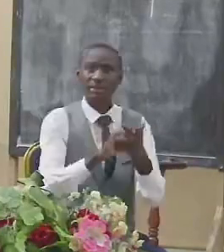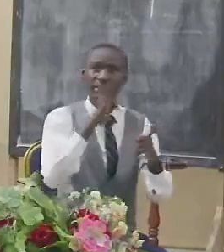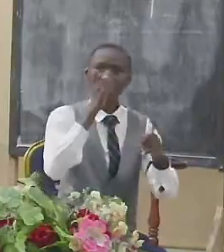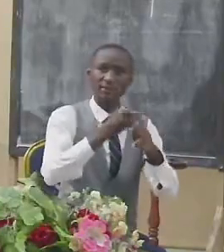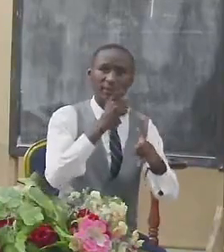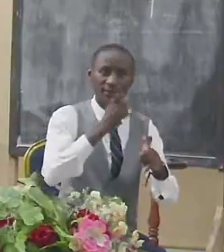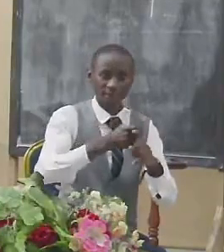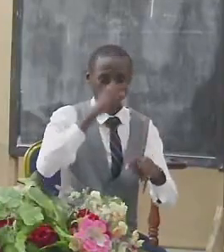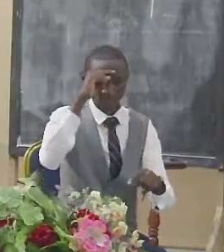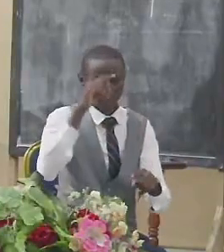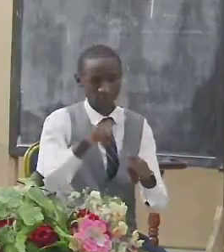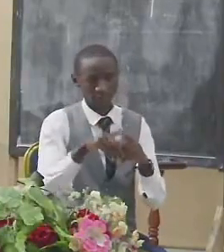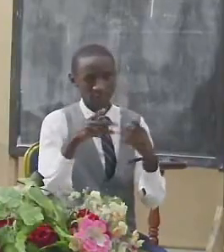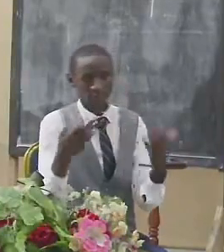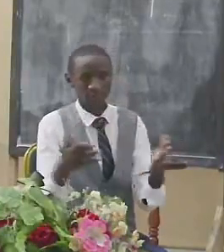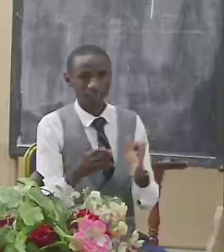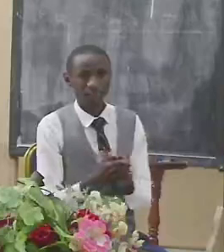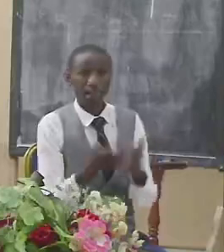Ni nguvu ndugu.